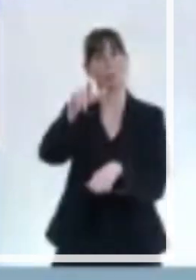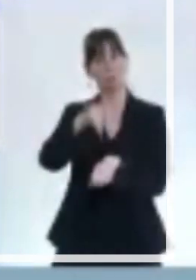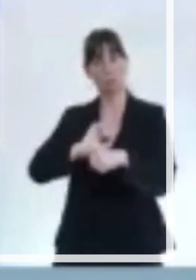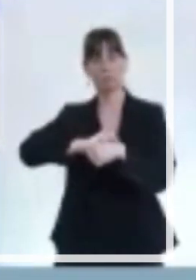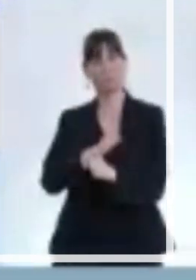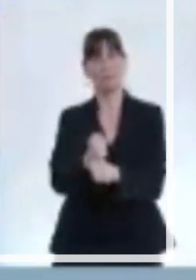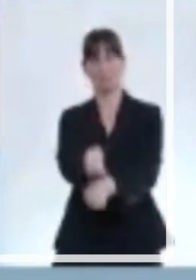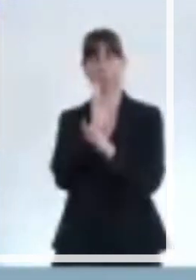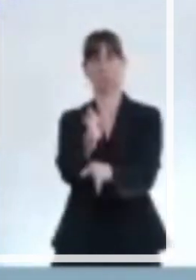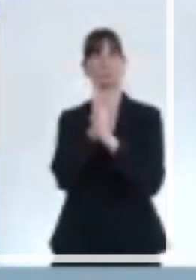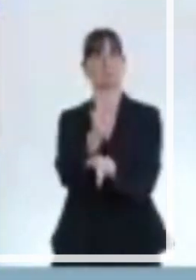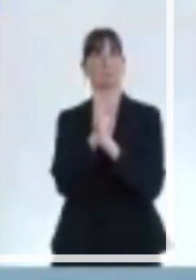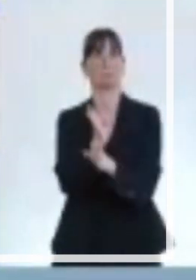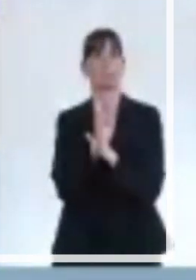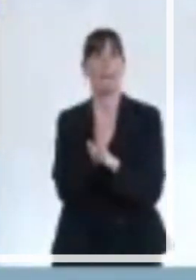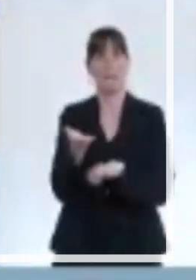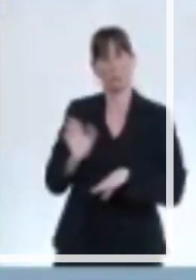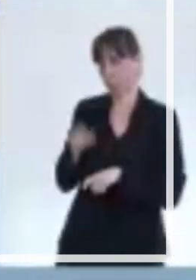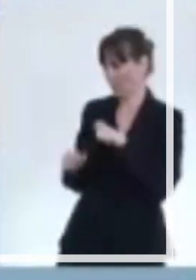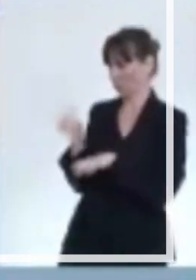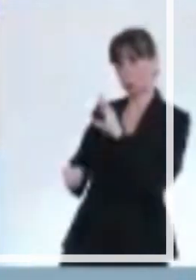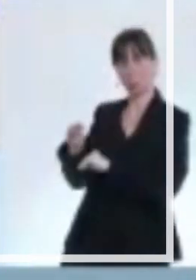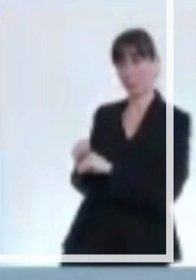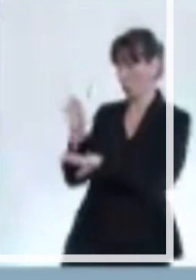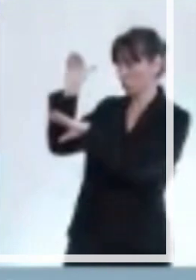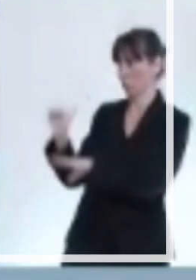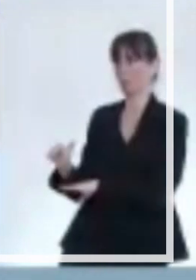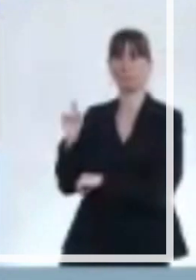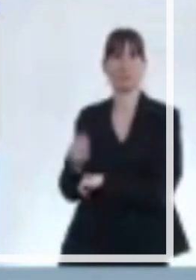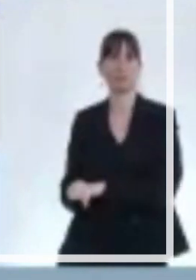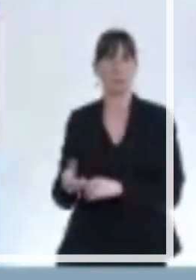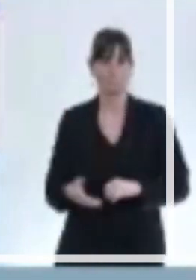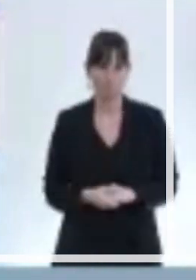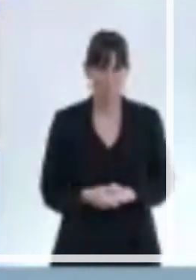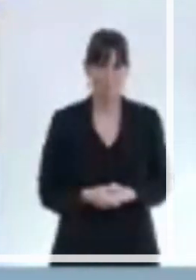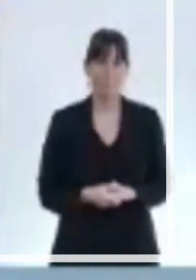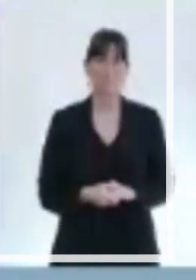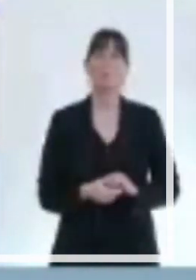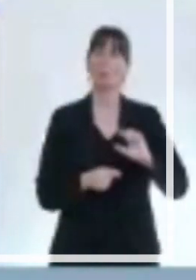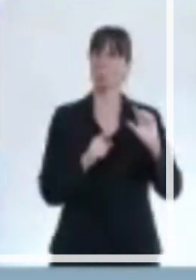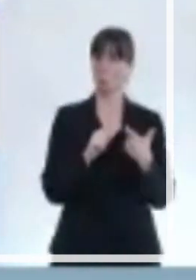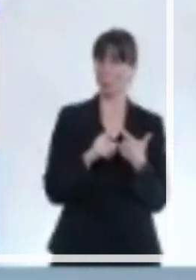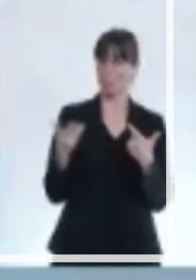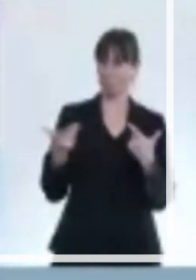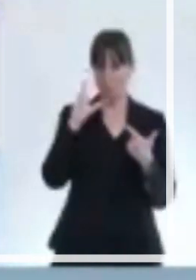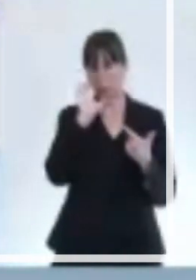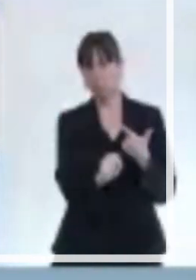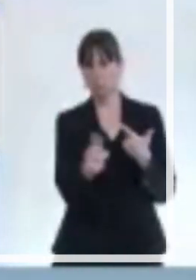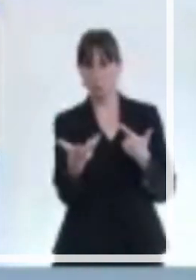faut protéger ces soignants dans les meilleures conditions possibles par ailleurs une réduction nette